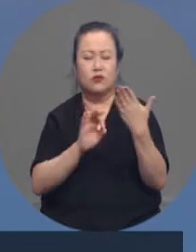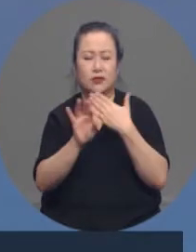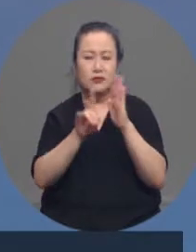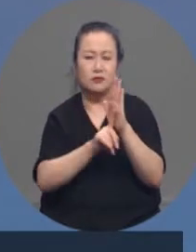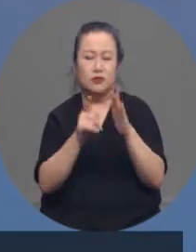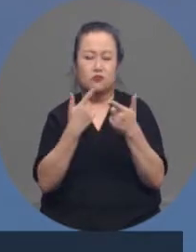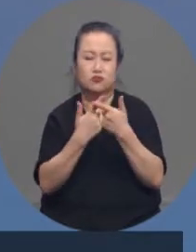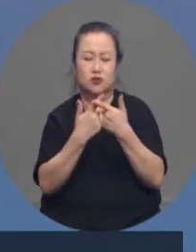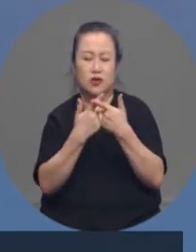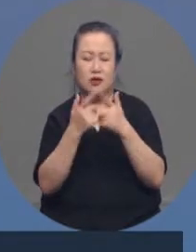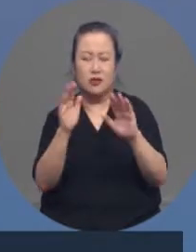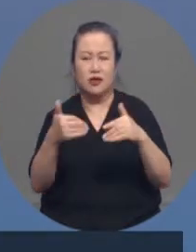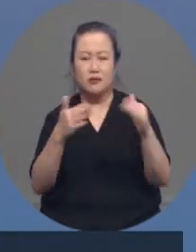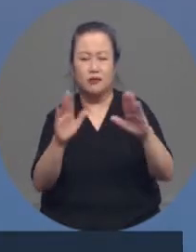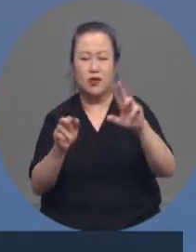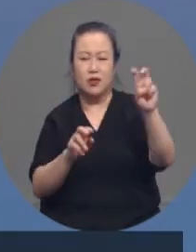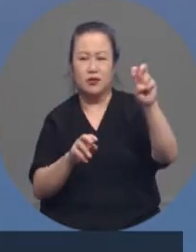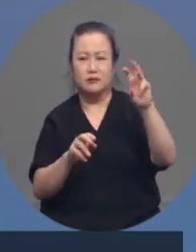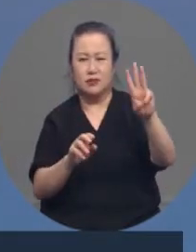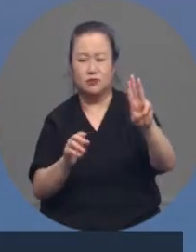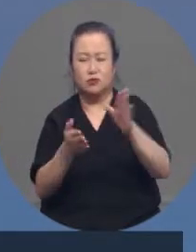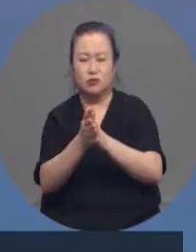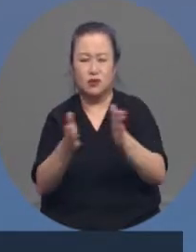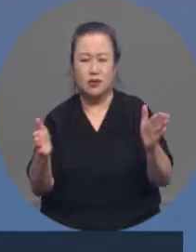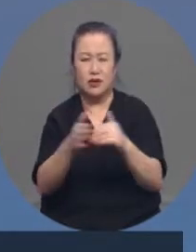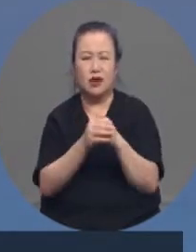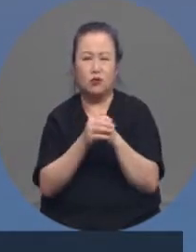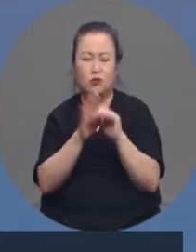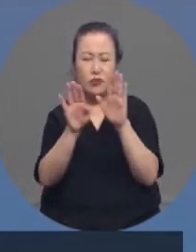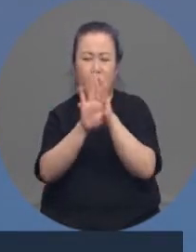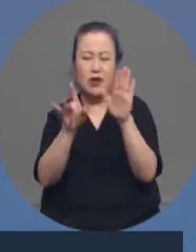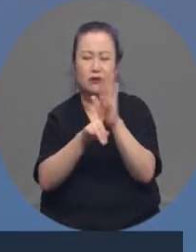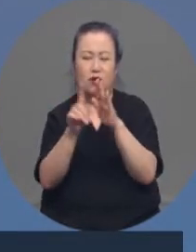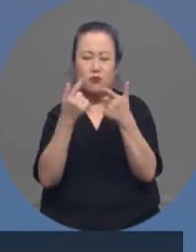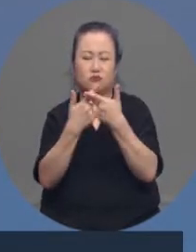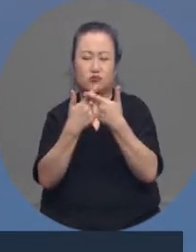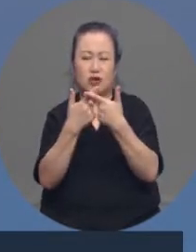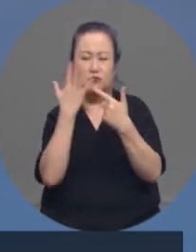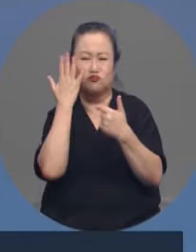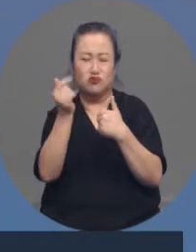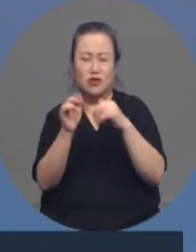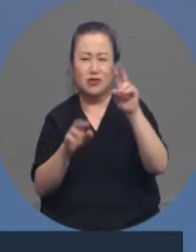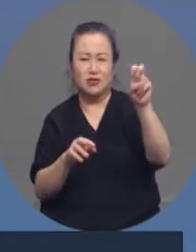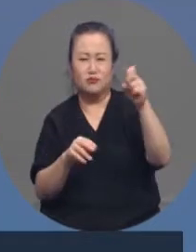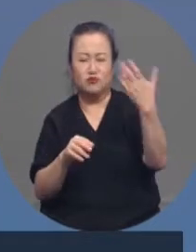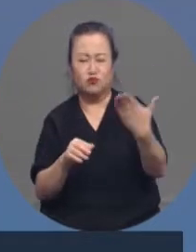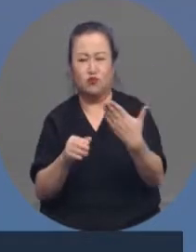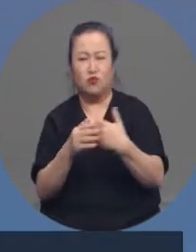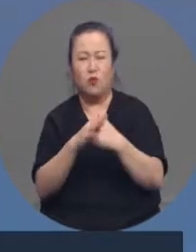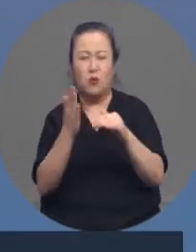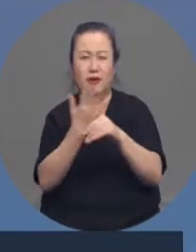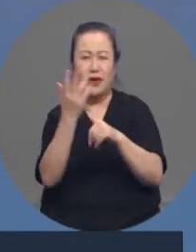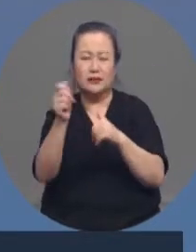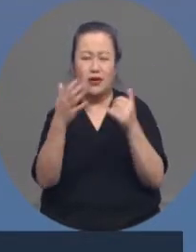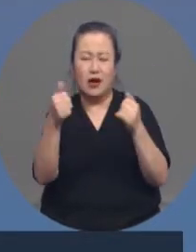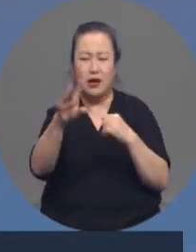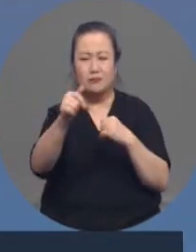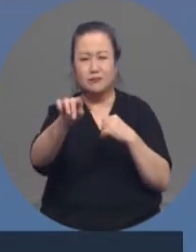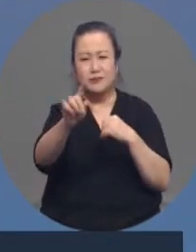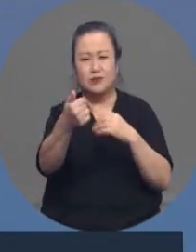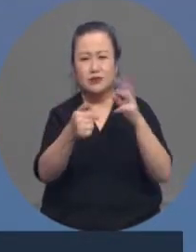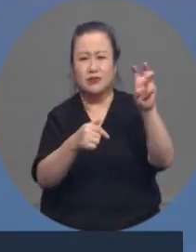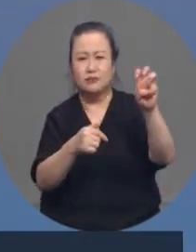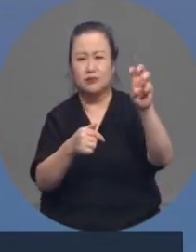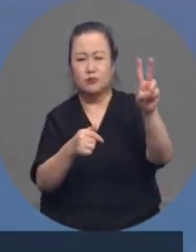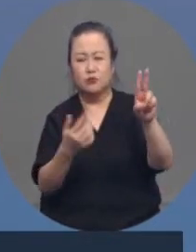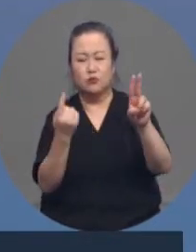아침 기온은 부산과 남해가 23도로 시작했고요. 한낮 기온은 부산과 울산이 29도, 양산과 합천이